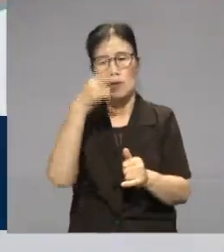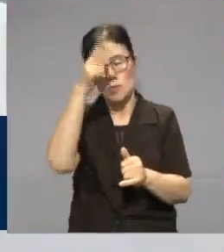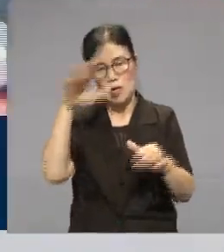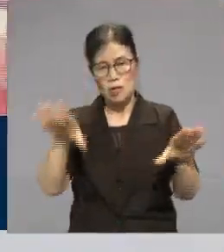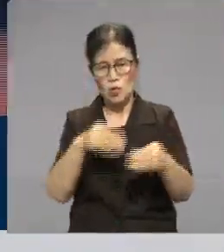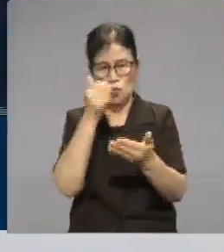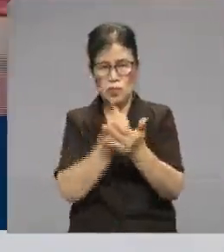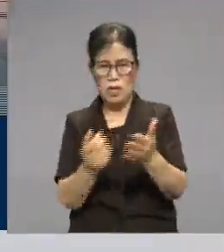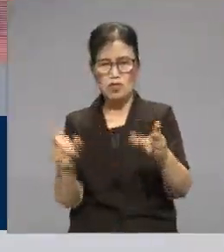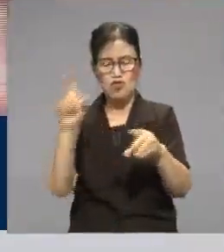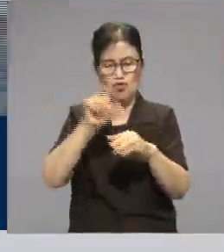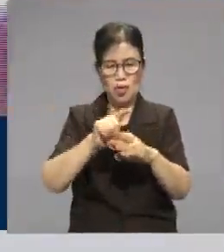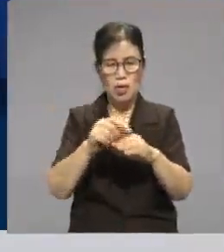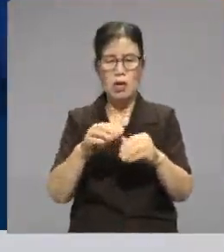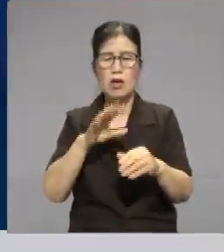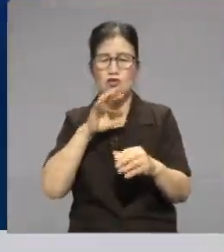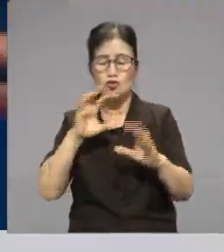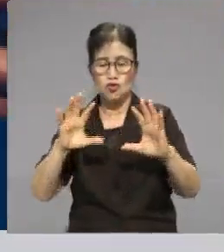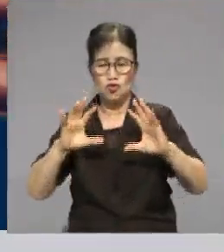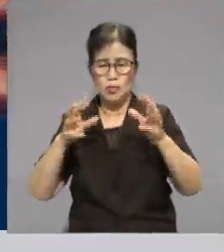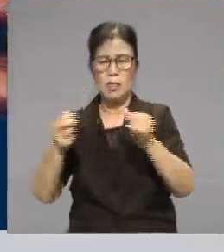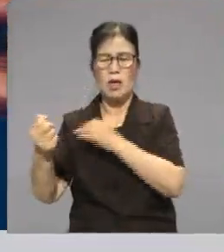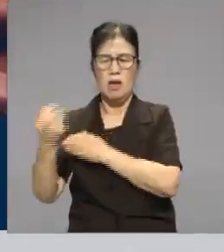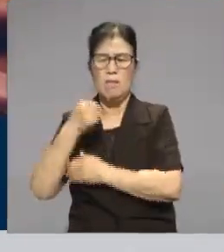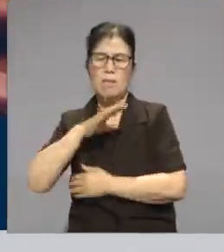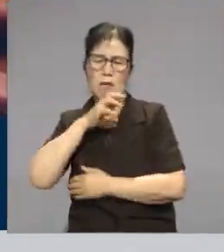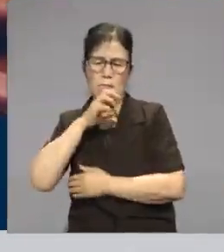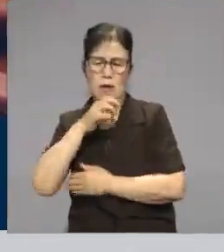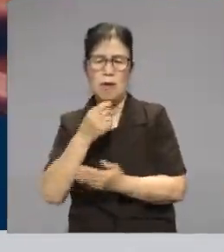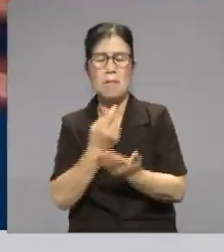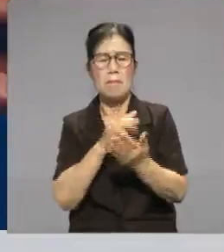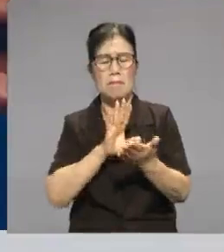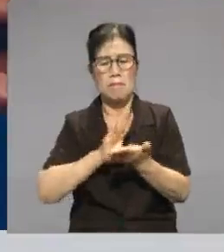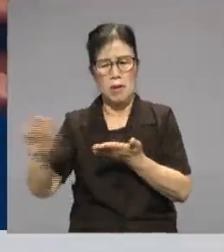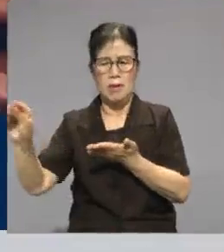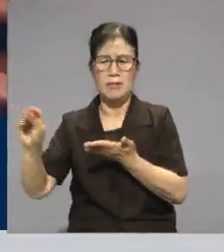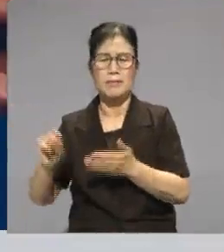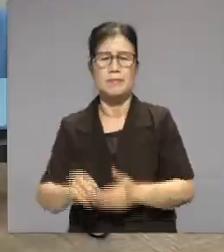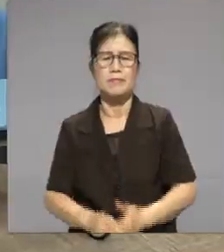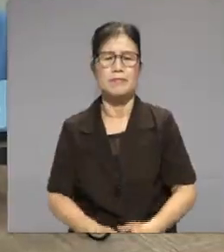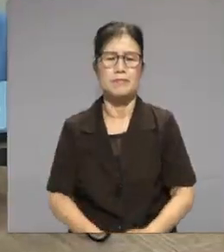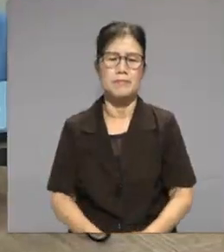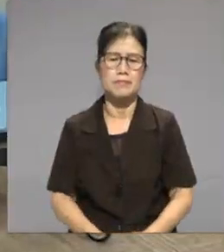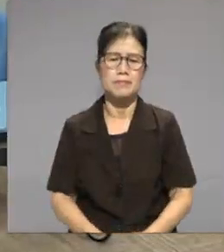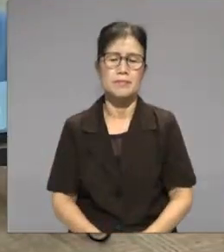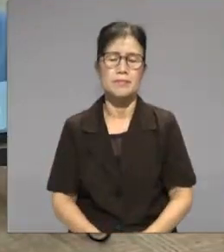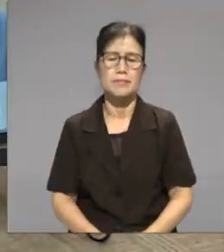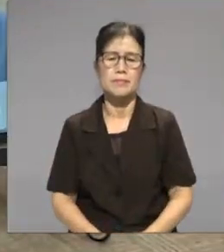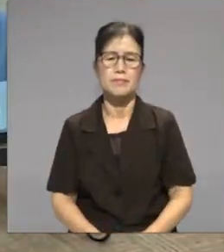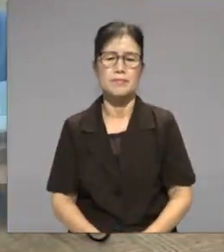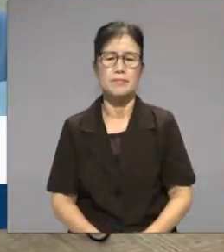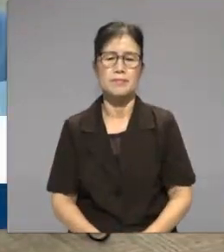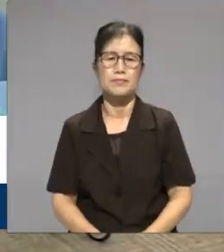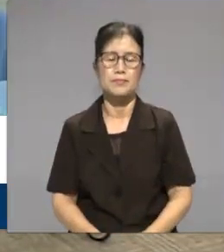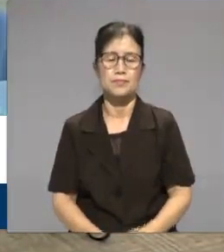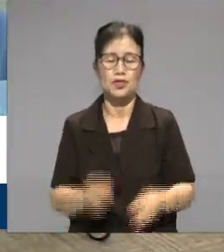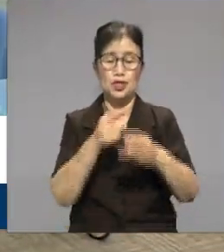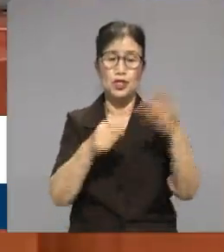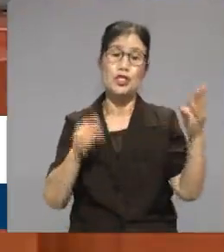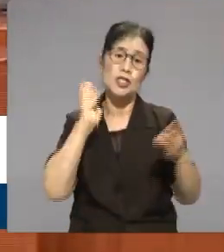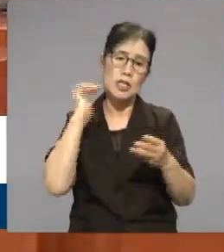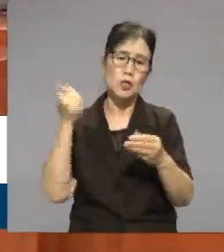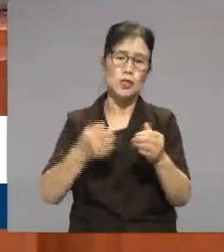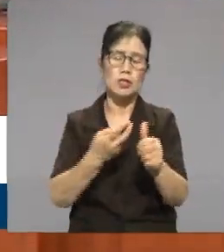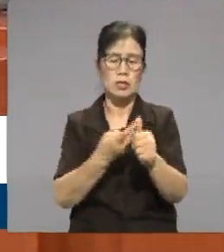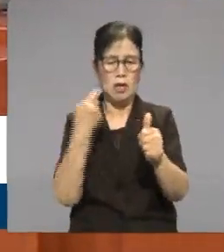추가하자 국민의 임미 반발에 퇴장했습니다 첫 소식 이어진 기자입니다 윤성 대통령